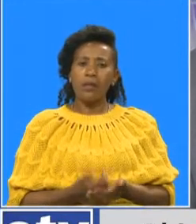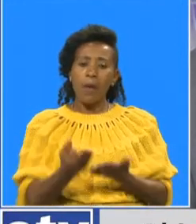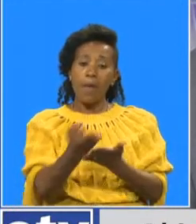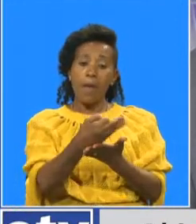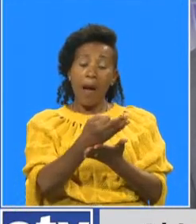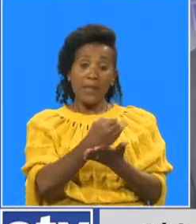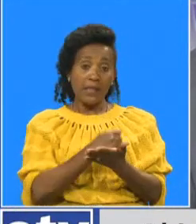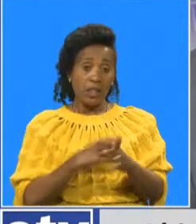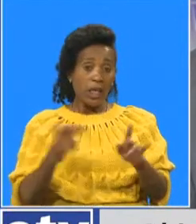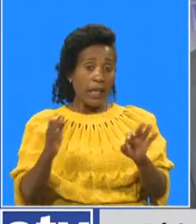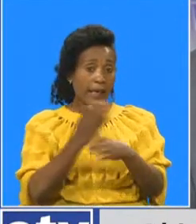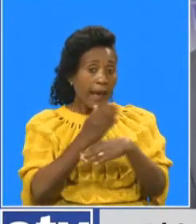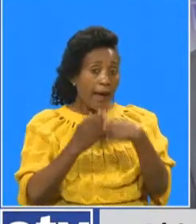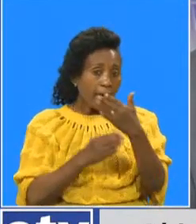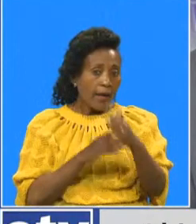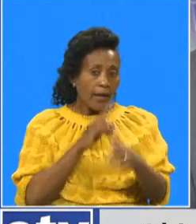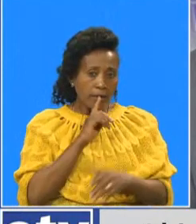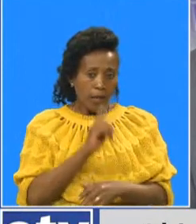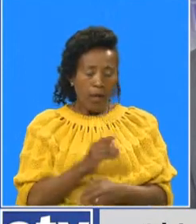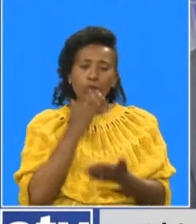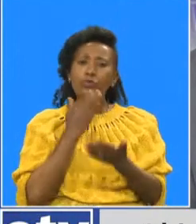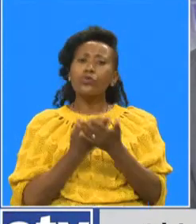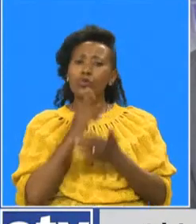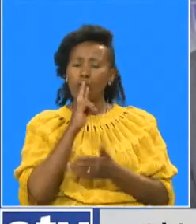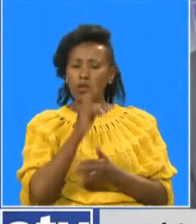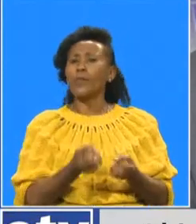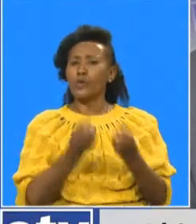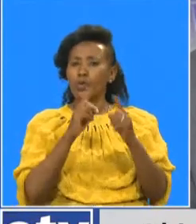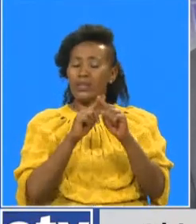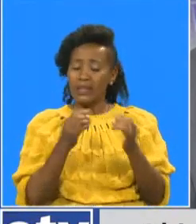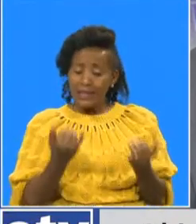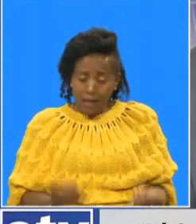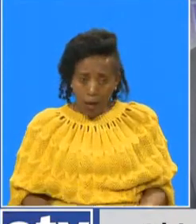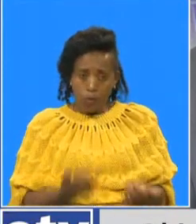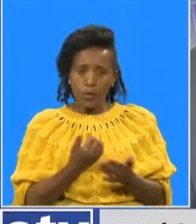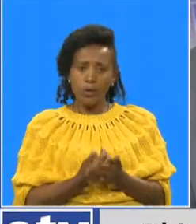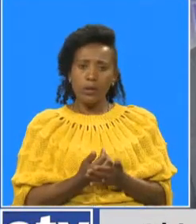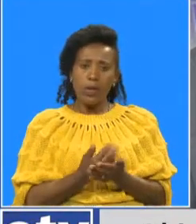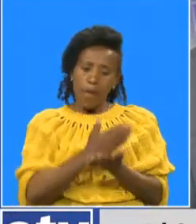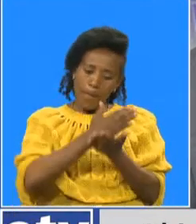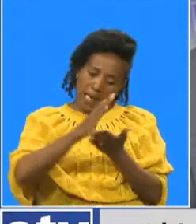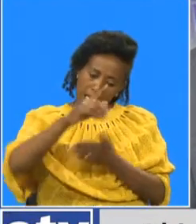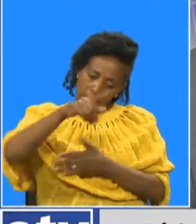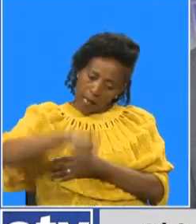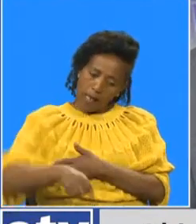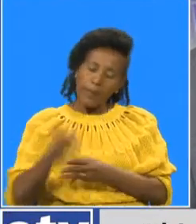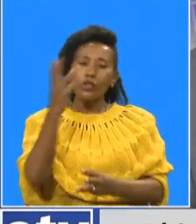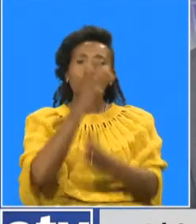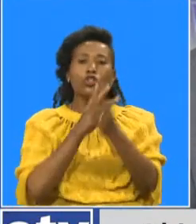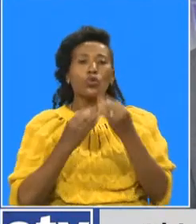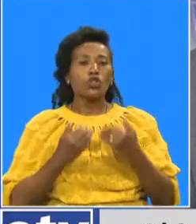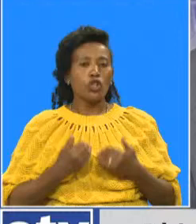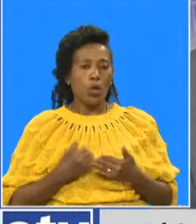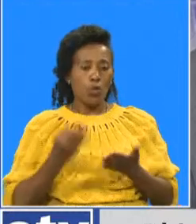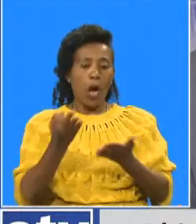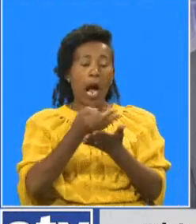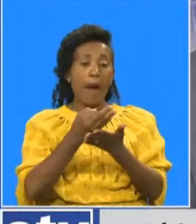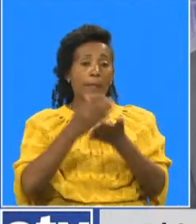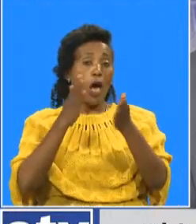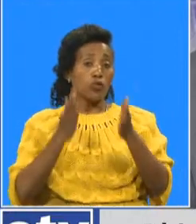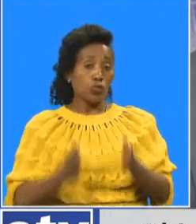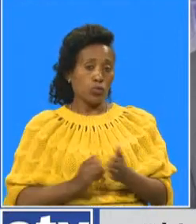በማምረት ደረጃ ጥሩ ናቸው ብዙዎቹ፣ ግን ስቲል መቀረፍ ያለባቸው ችግሮች አሉ። አምራቹ